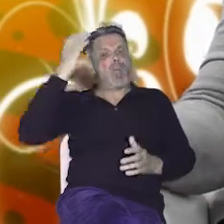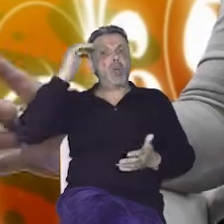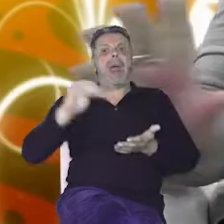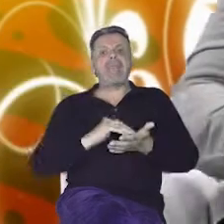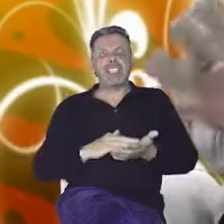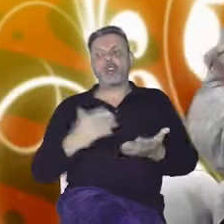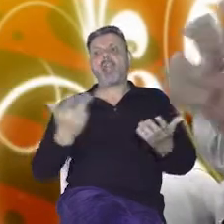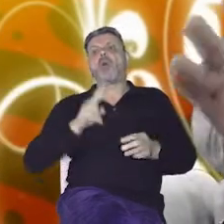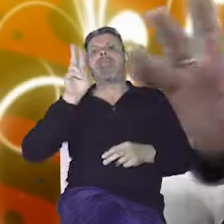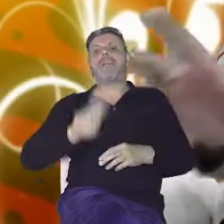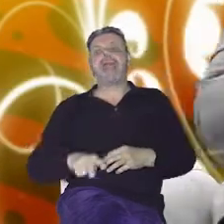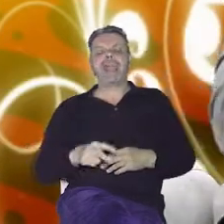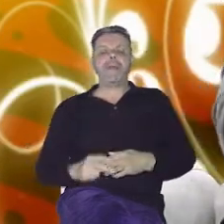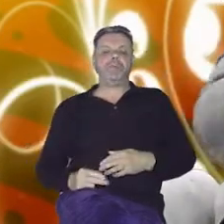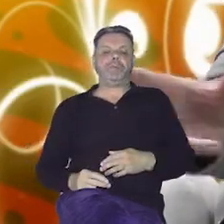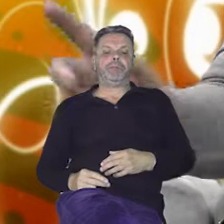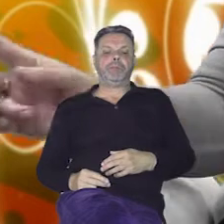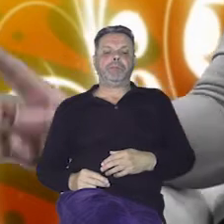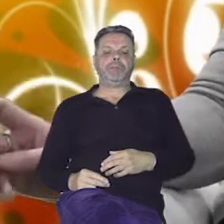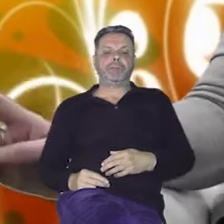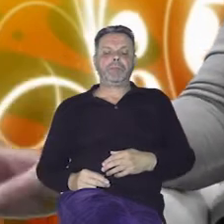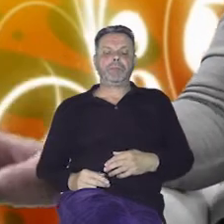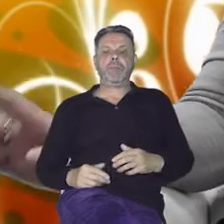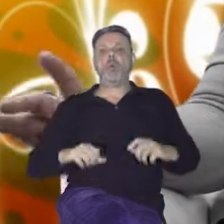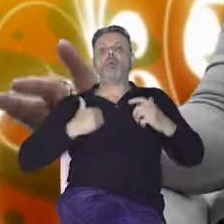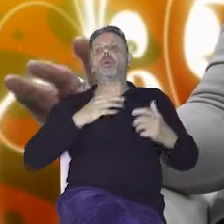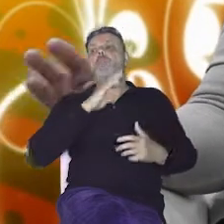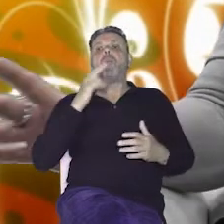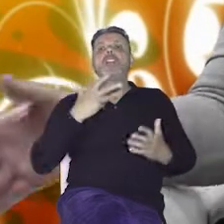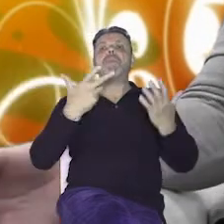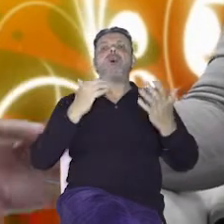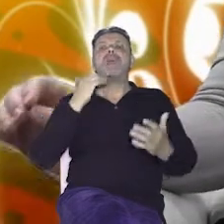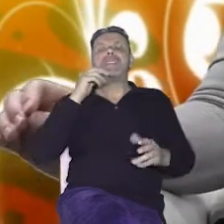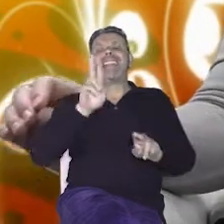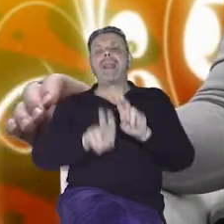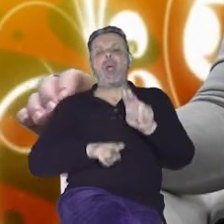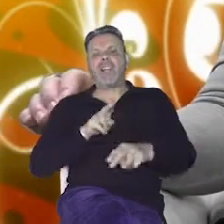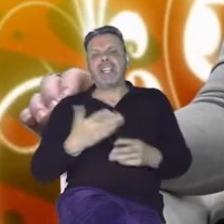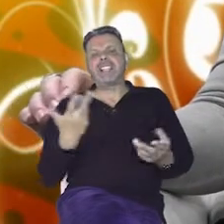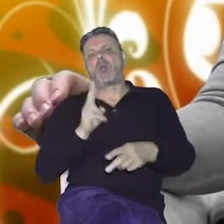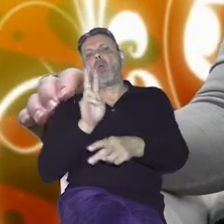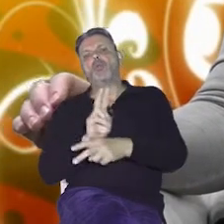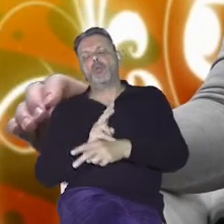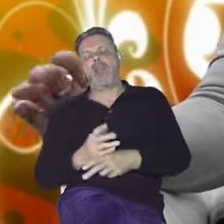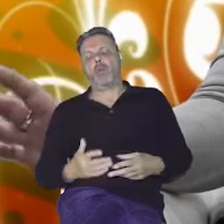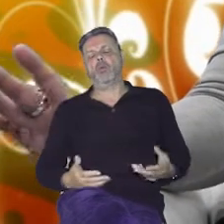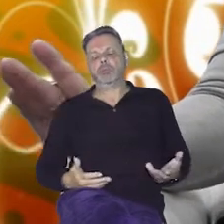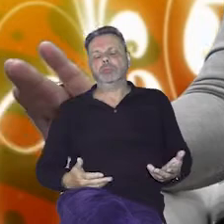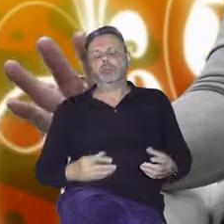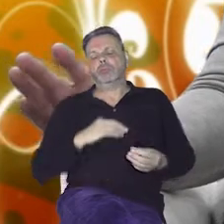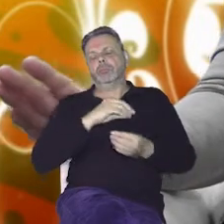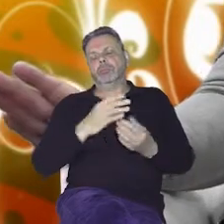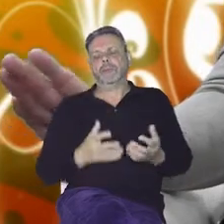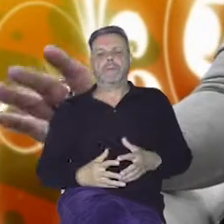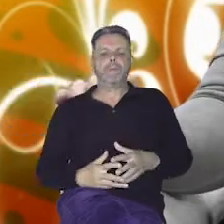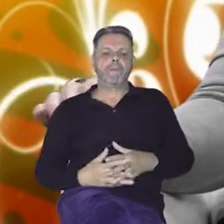bi imali do podne i popodne po 8 sati njegovateljice koje čuvaju mamu ili tatu. I ako je sreća da je